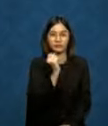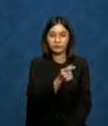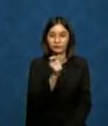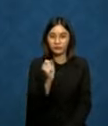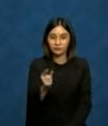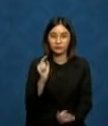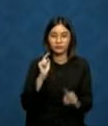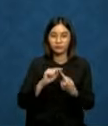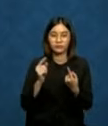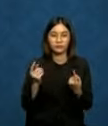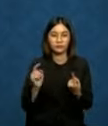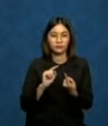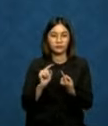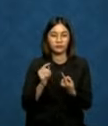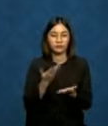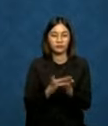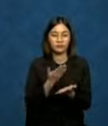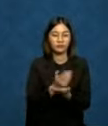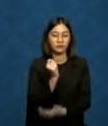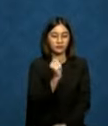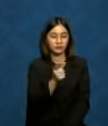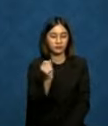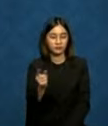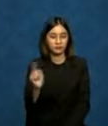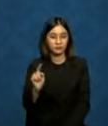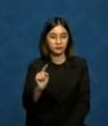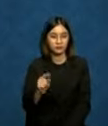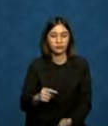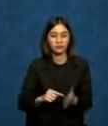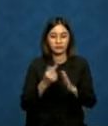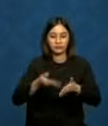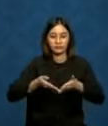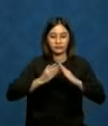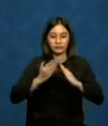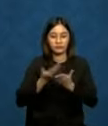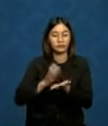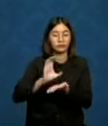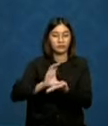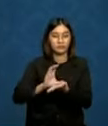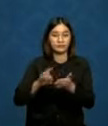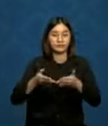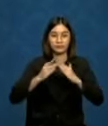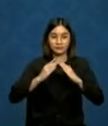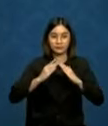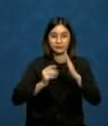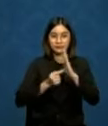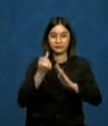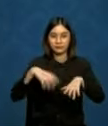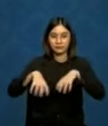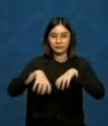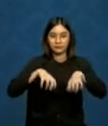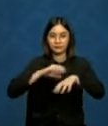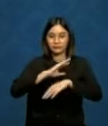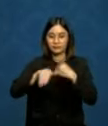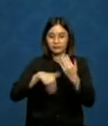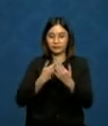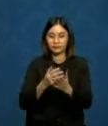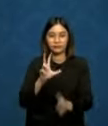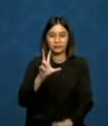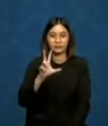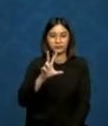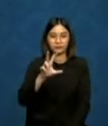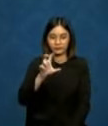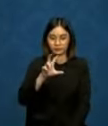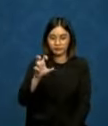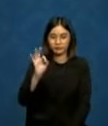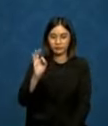ไปในกรณีที่เ่อตั้งแต่เราตั้งกองทุนมานี้นะคะเราก็จัดสรรไปประมาณ 30